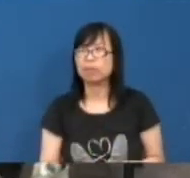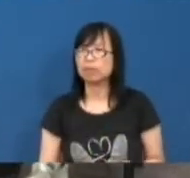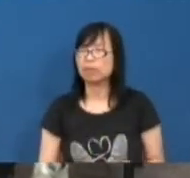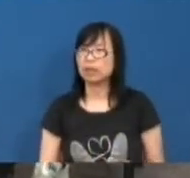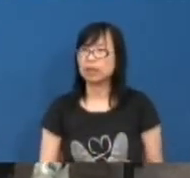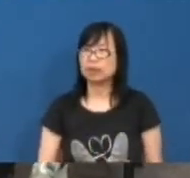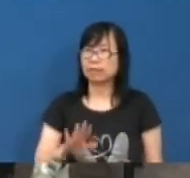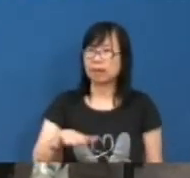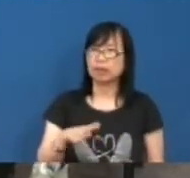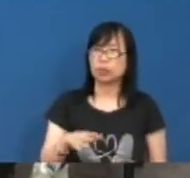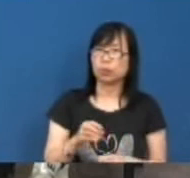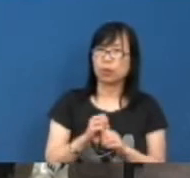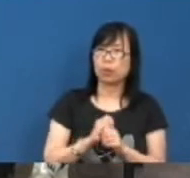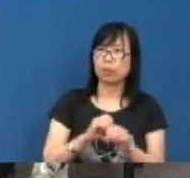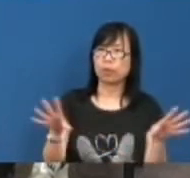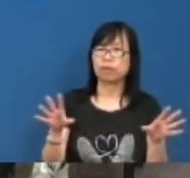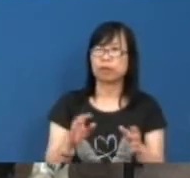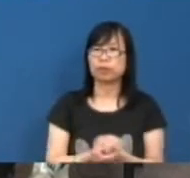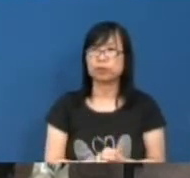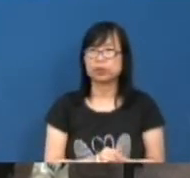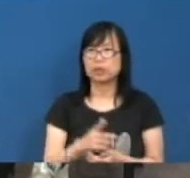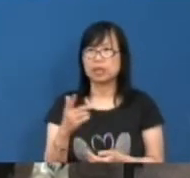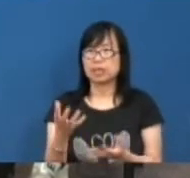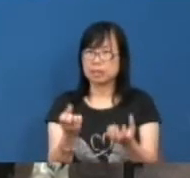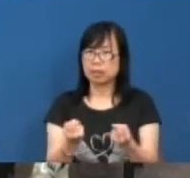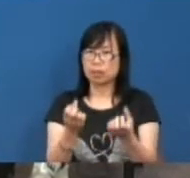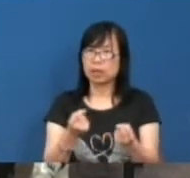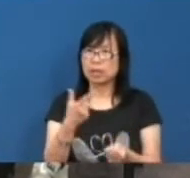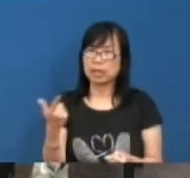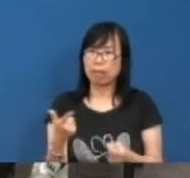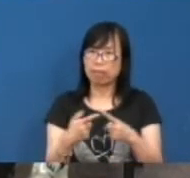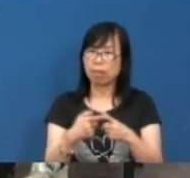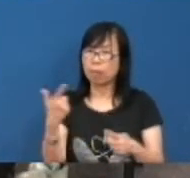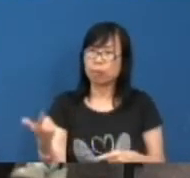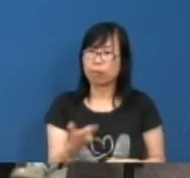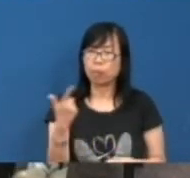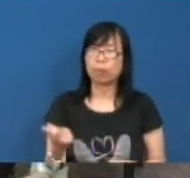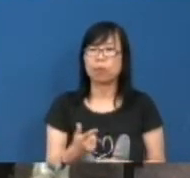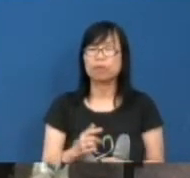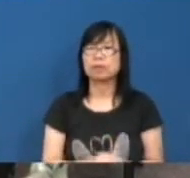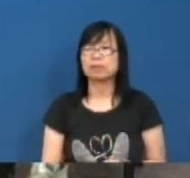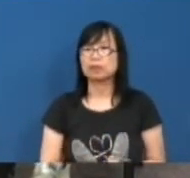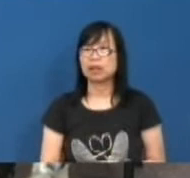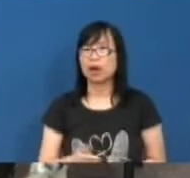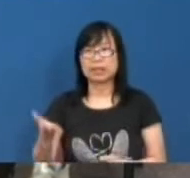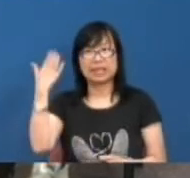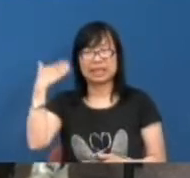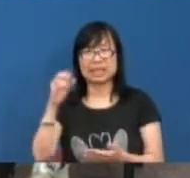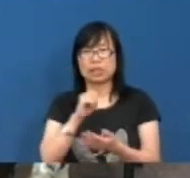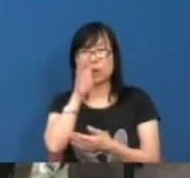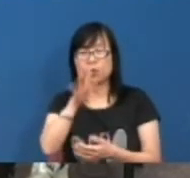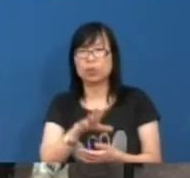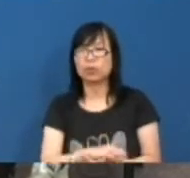係呢個放寬咗咧，其實受惠嘅朋友係多咗嘅。咁希望嗱嗱，其實我哋早前都講過一個問